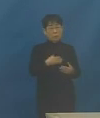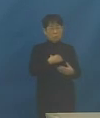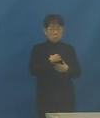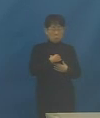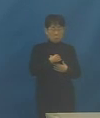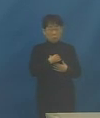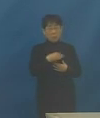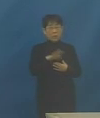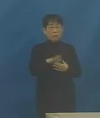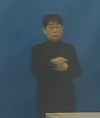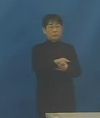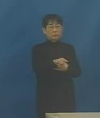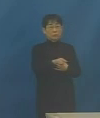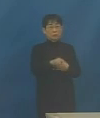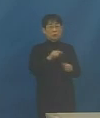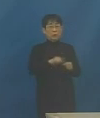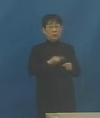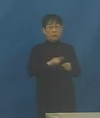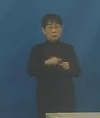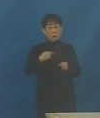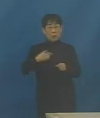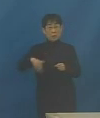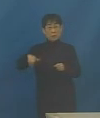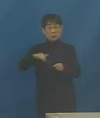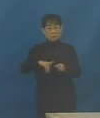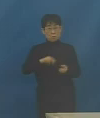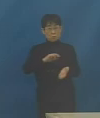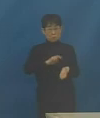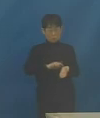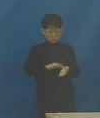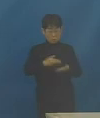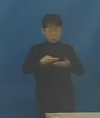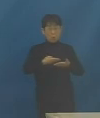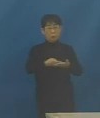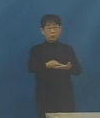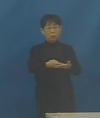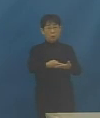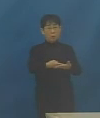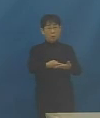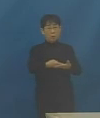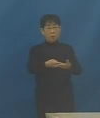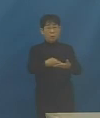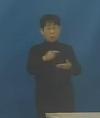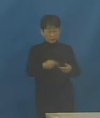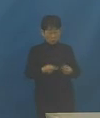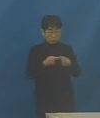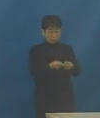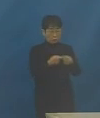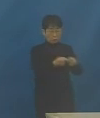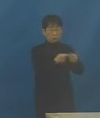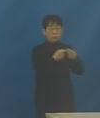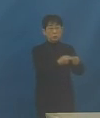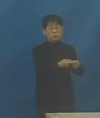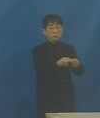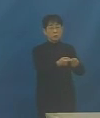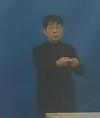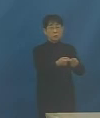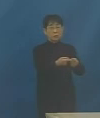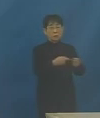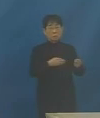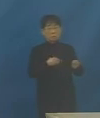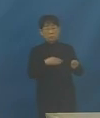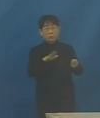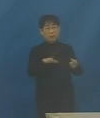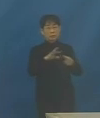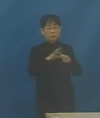一気に私どももうこの病床に影響を与える可能性が出始めているのでまあさらに